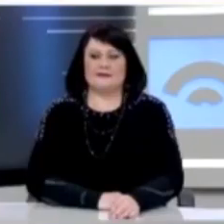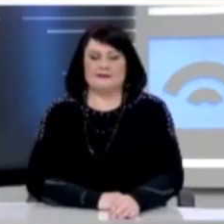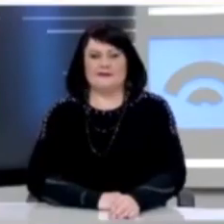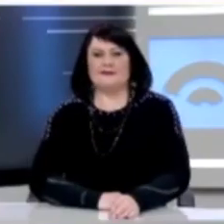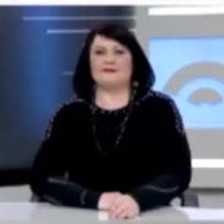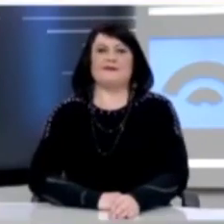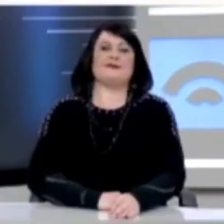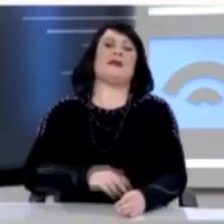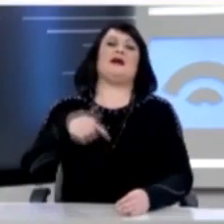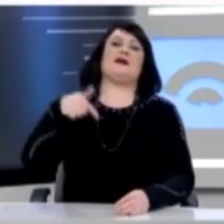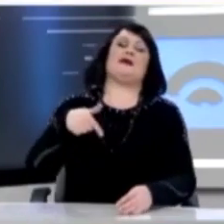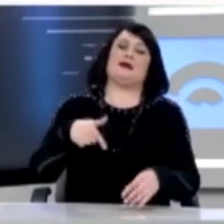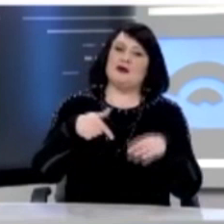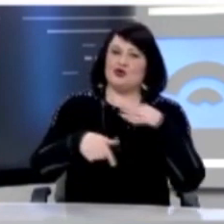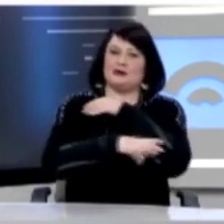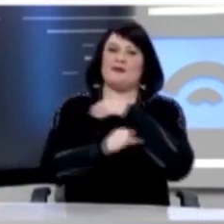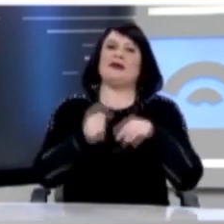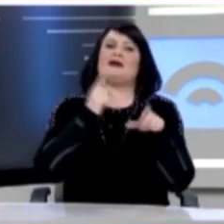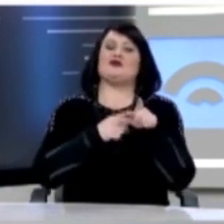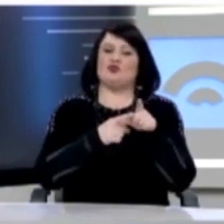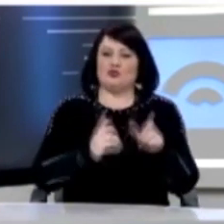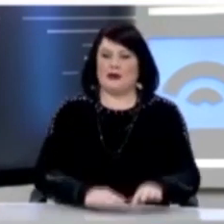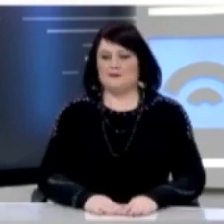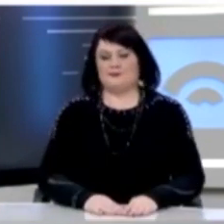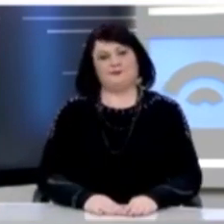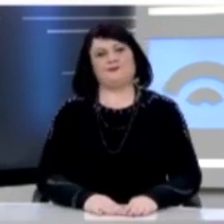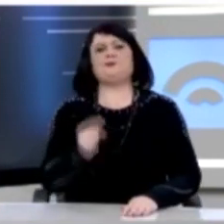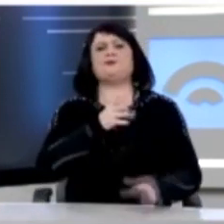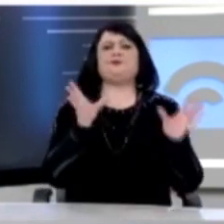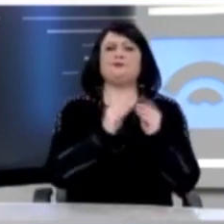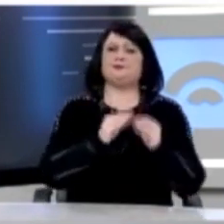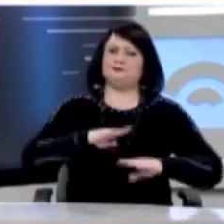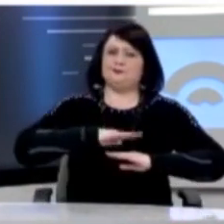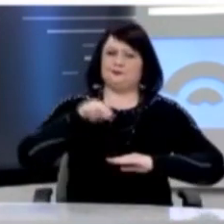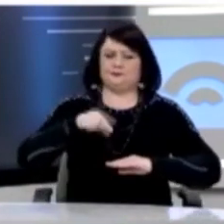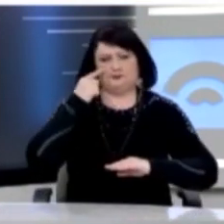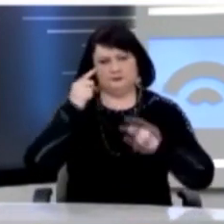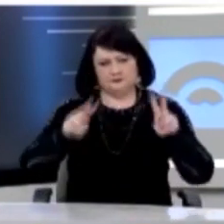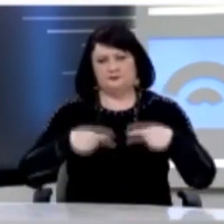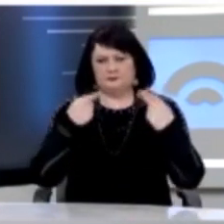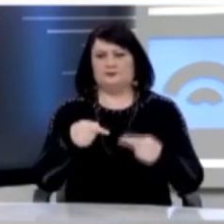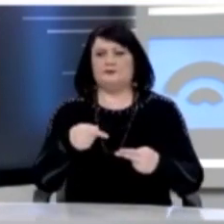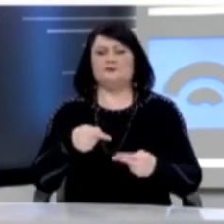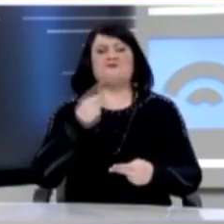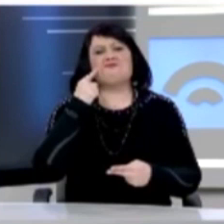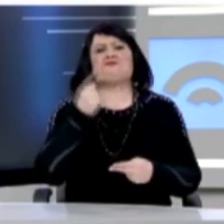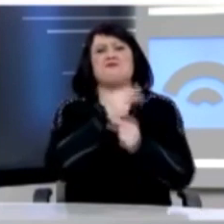επιταχυνθεί η ευρωατλαντική ολοκλήρωση στα Δυτικά Βαλκάνια. Αποκαλύπτεται πόσο